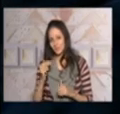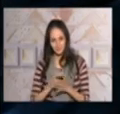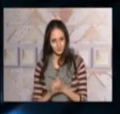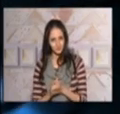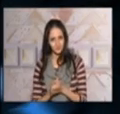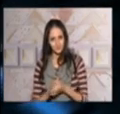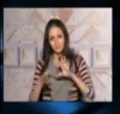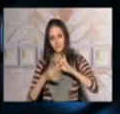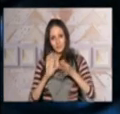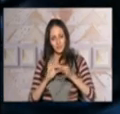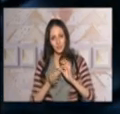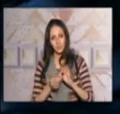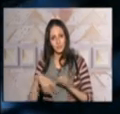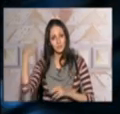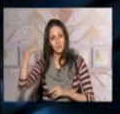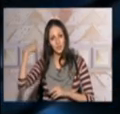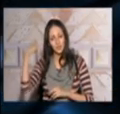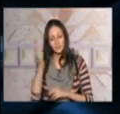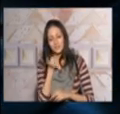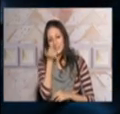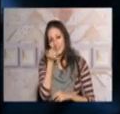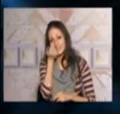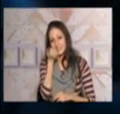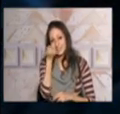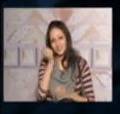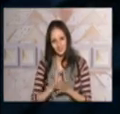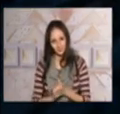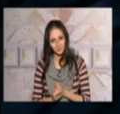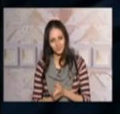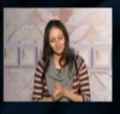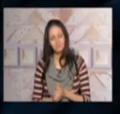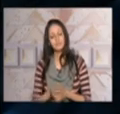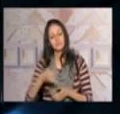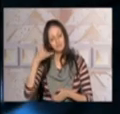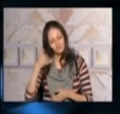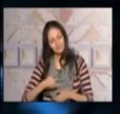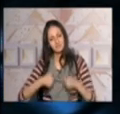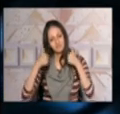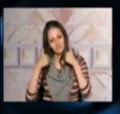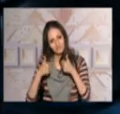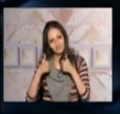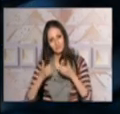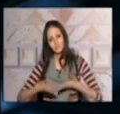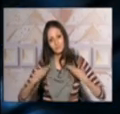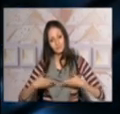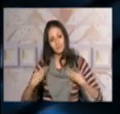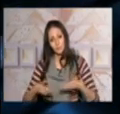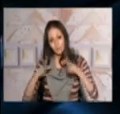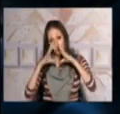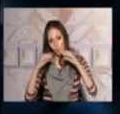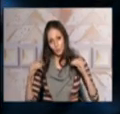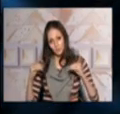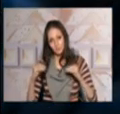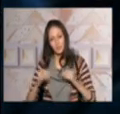علاقات الرئيس السادات بالرئيس تشاوشيسكو كانت جيدة، و ولعبت رومانيا دورا كبيرا